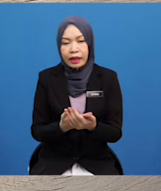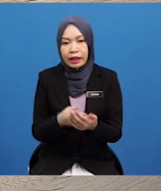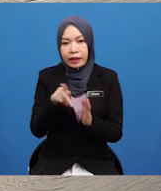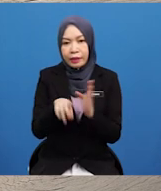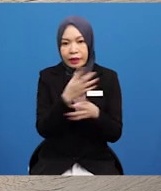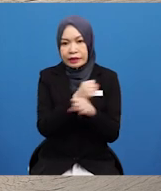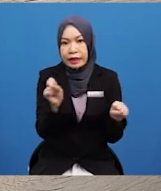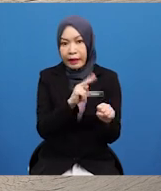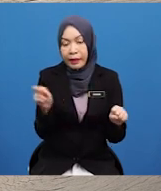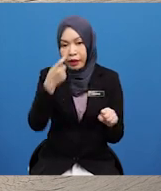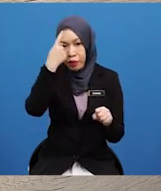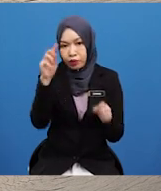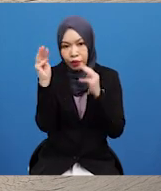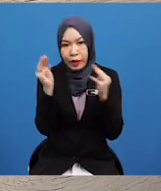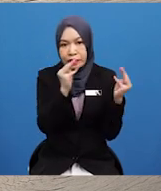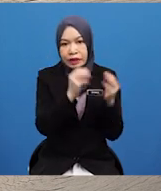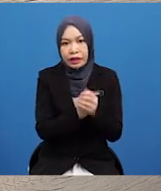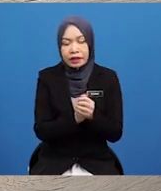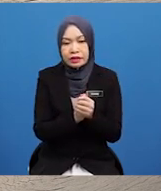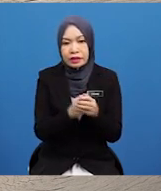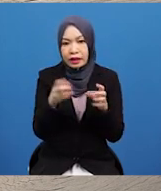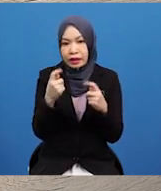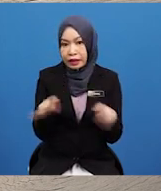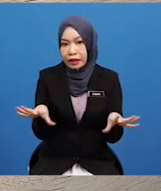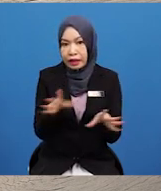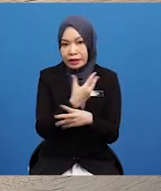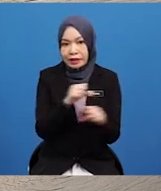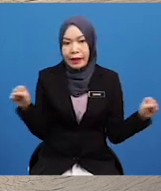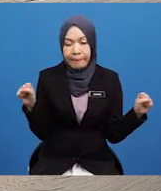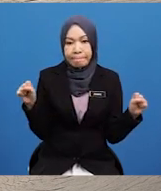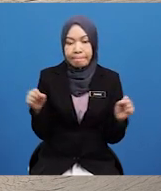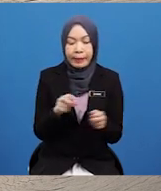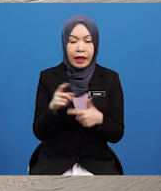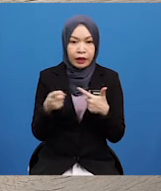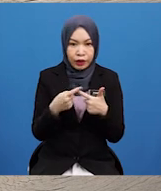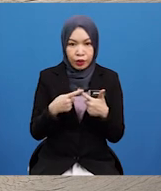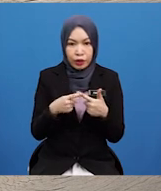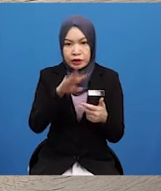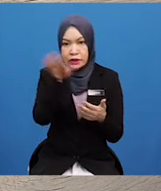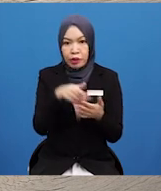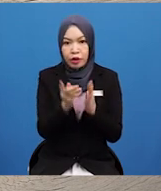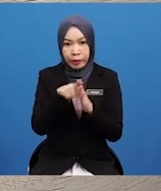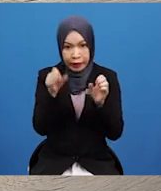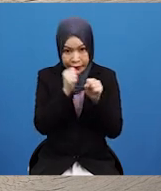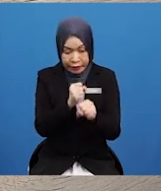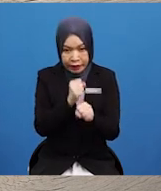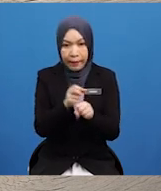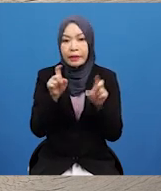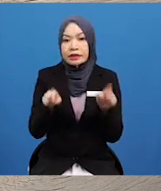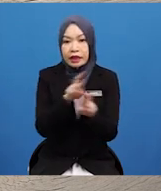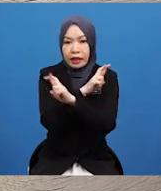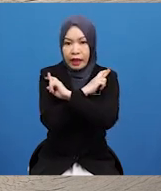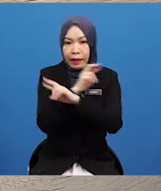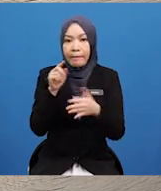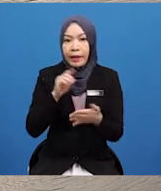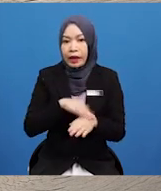dibuat. Contoh kedua. Semua pekerja perlu berehat pada waktu yang ditetapkan.